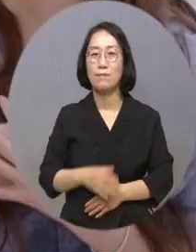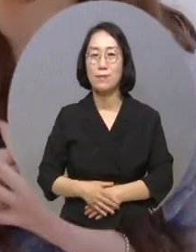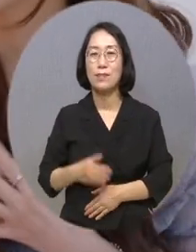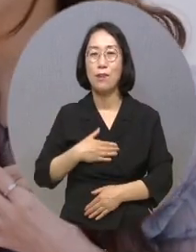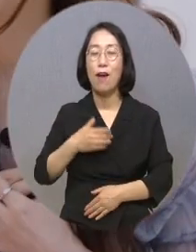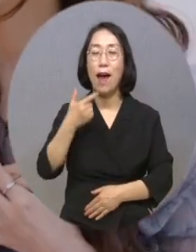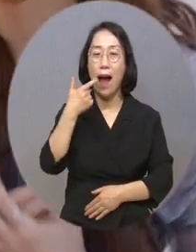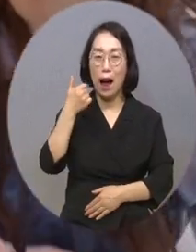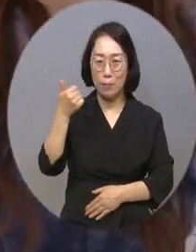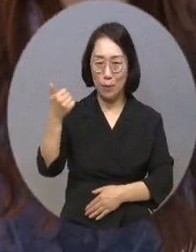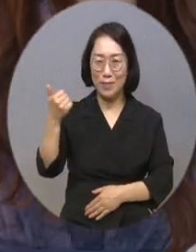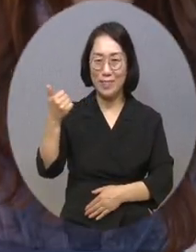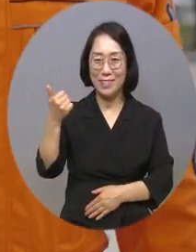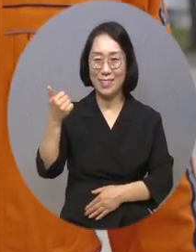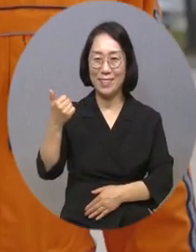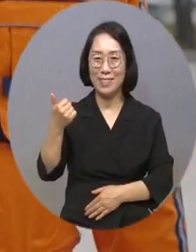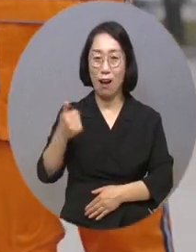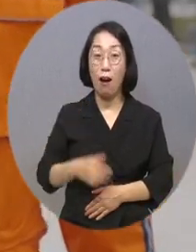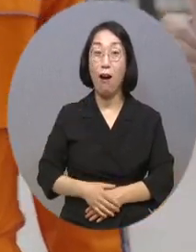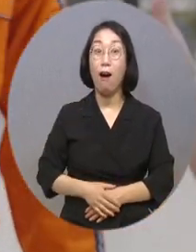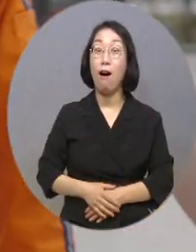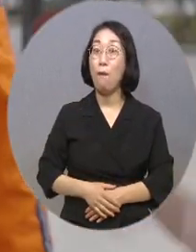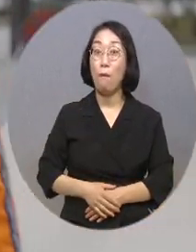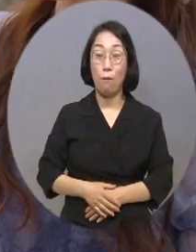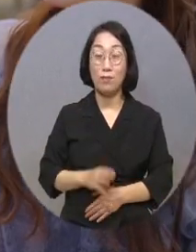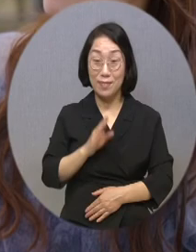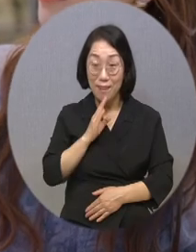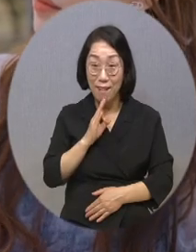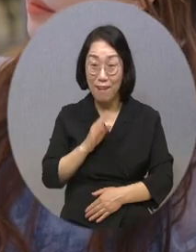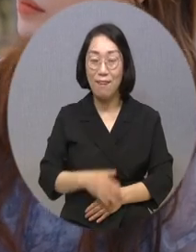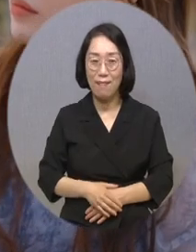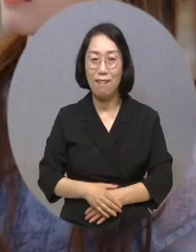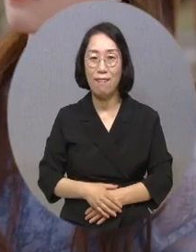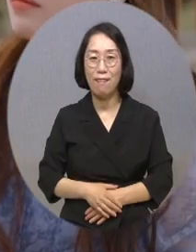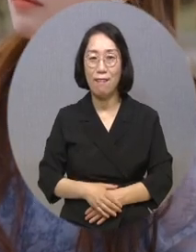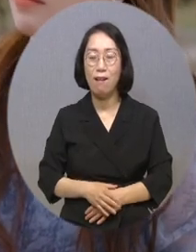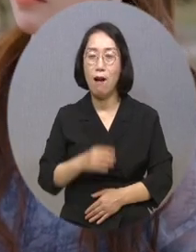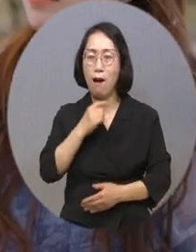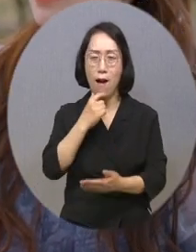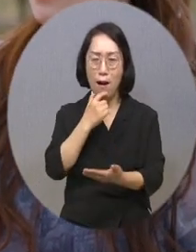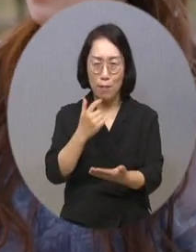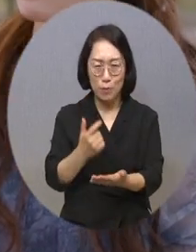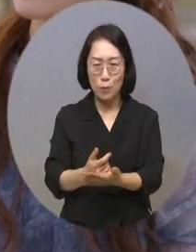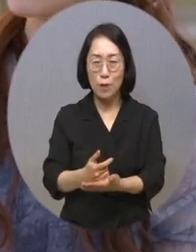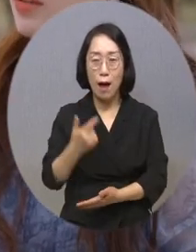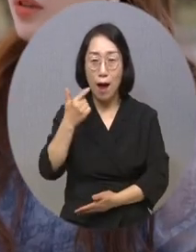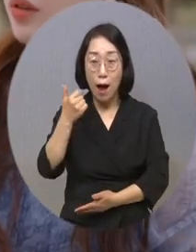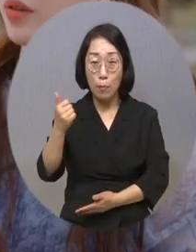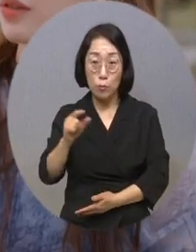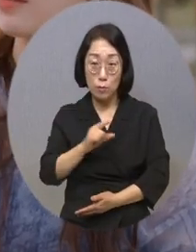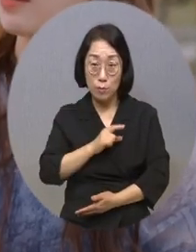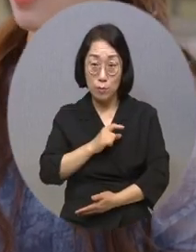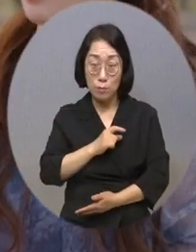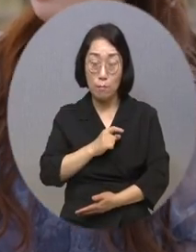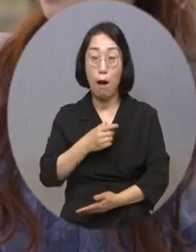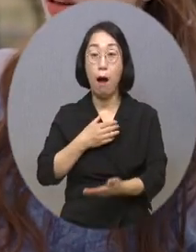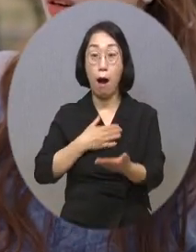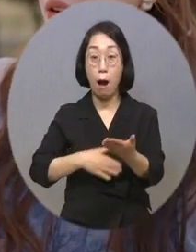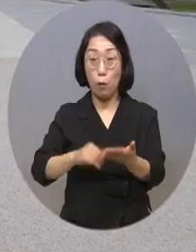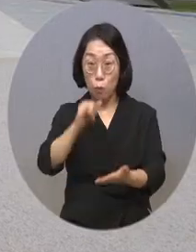저희 아버지십니다. 아, 그래요? 네. 진짜 너무 감동스럽다, 그죠? 아버님 이름이 바로 호랑 호명이 되니까.